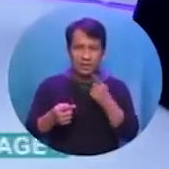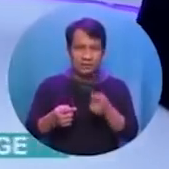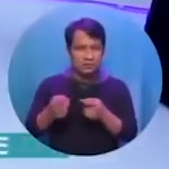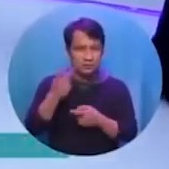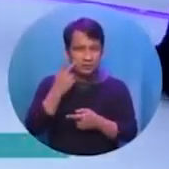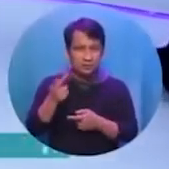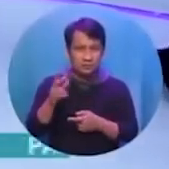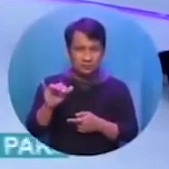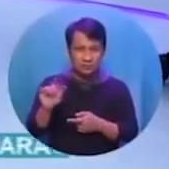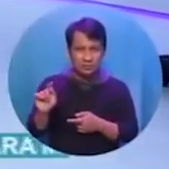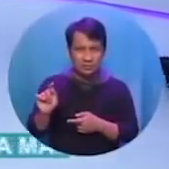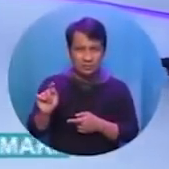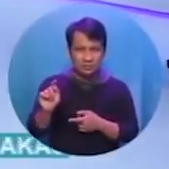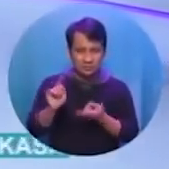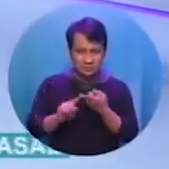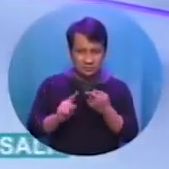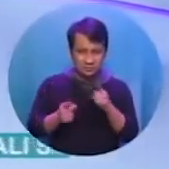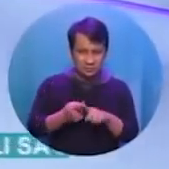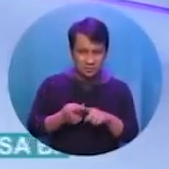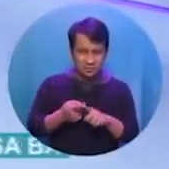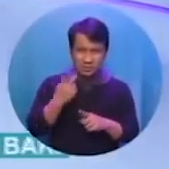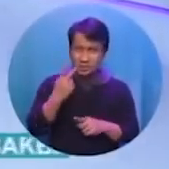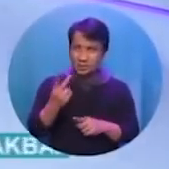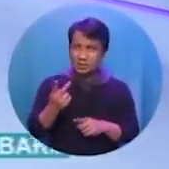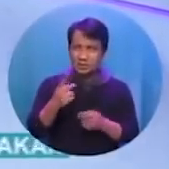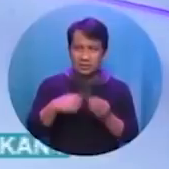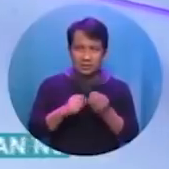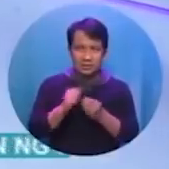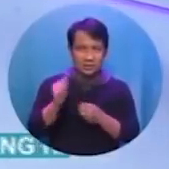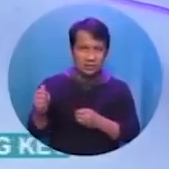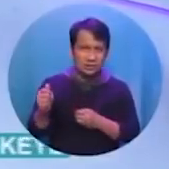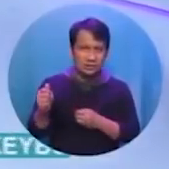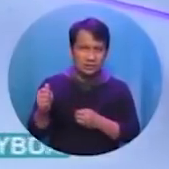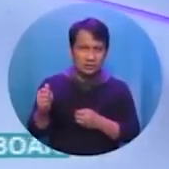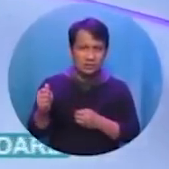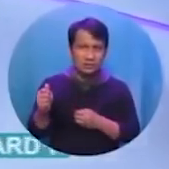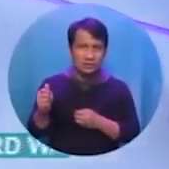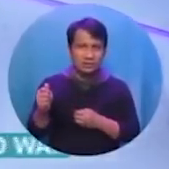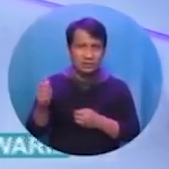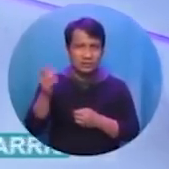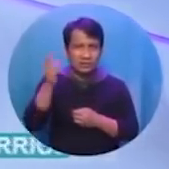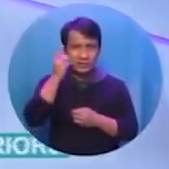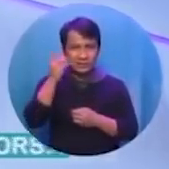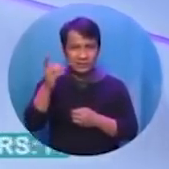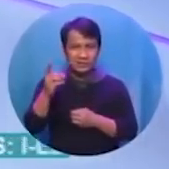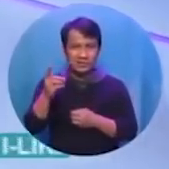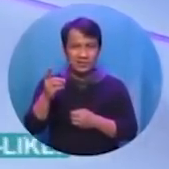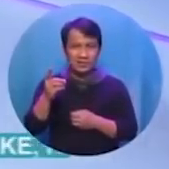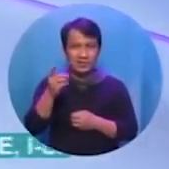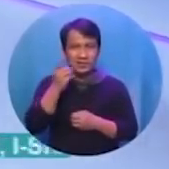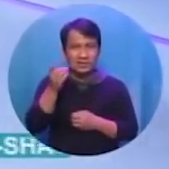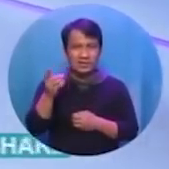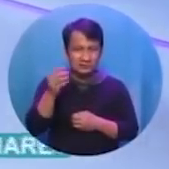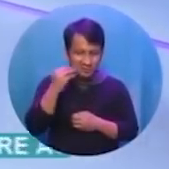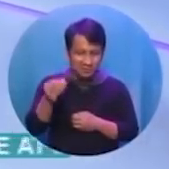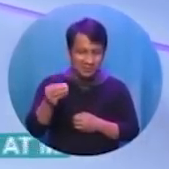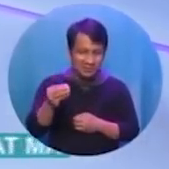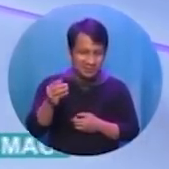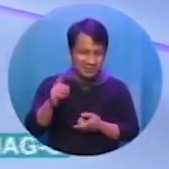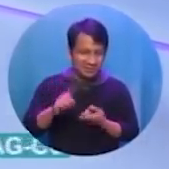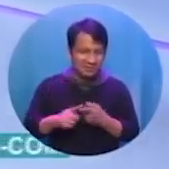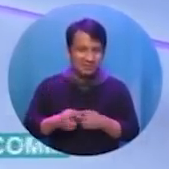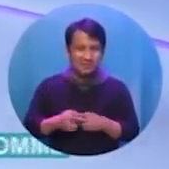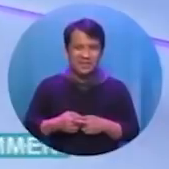Tingnan ko nga, baka mamaya mga kaibigan nyo lang ito, ha? Kaibigan to ni Dabianas? Ha? Maxima.